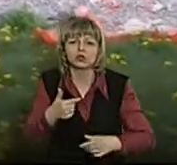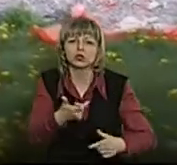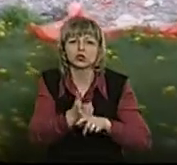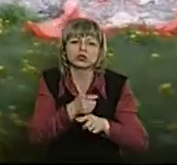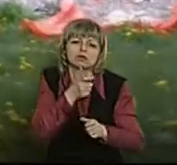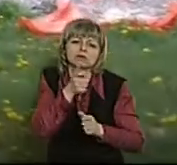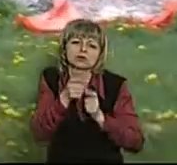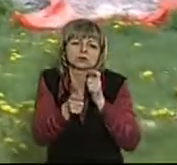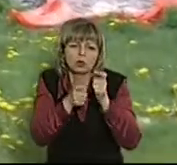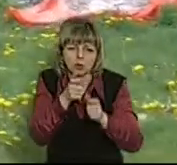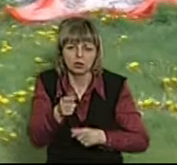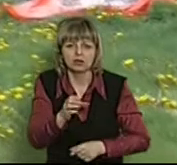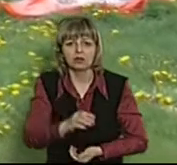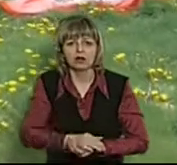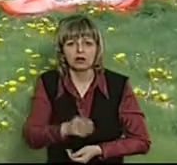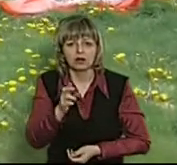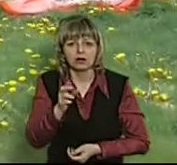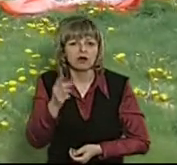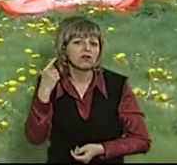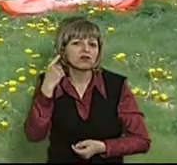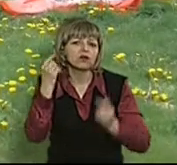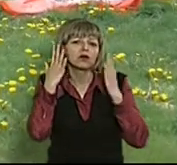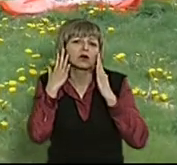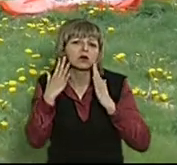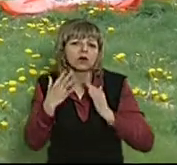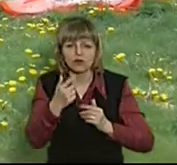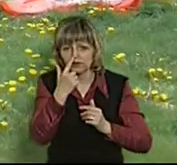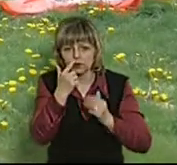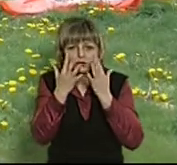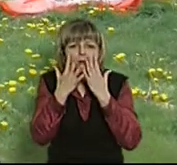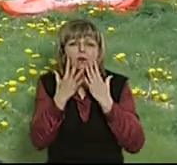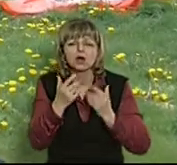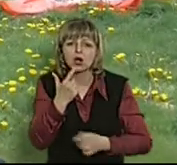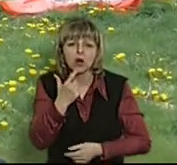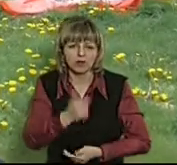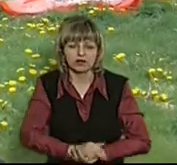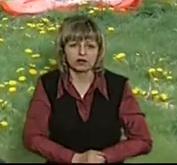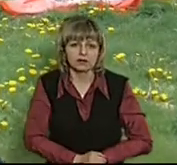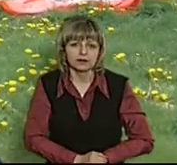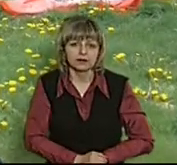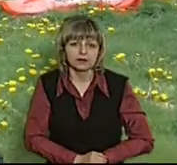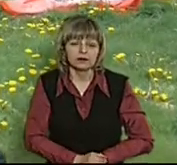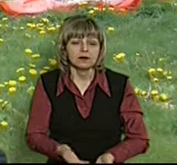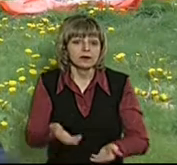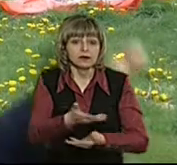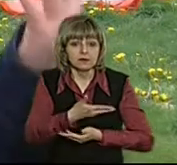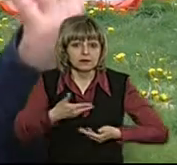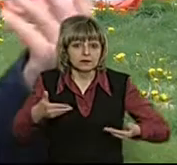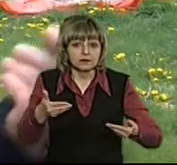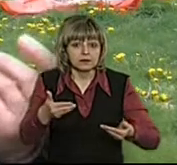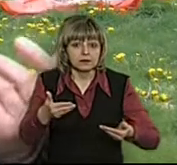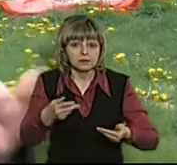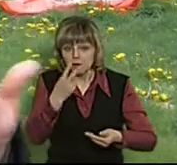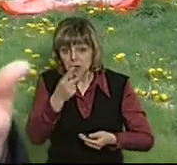Дуже. Що вухом кров аж пішла, носом в нього так кров пішла. Ми бачили таке все